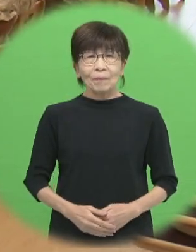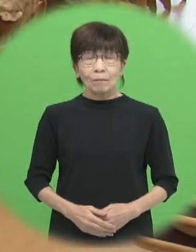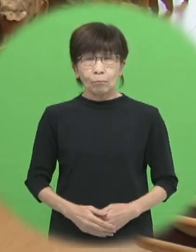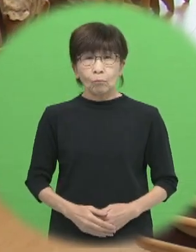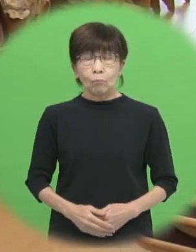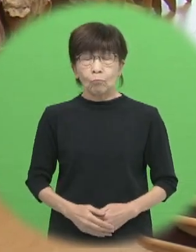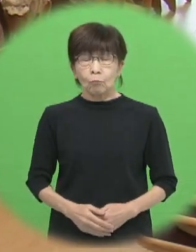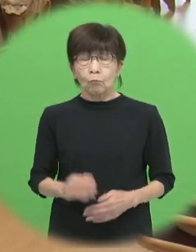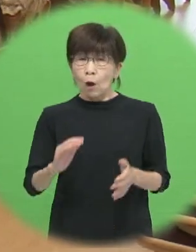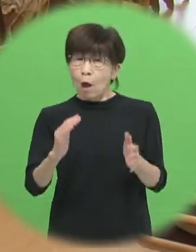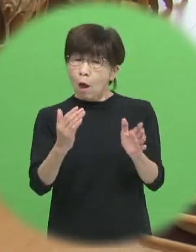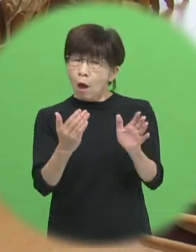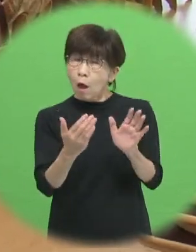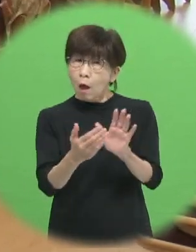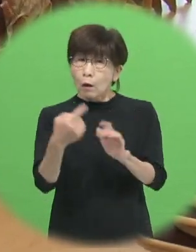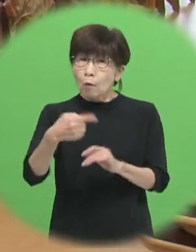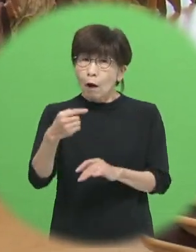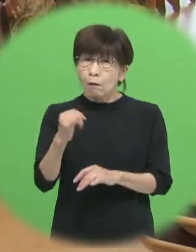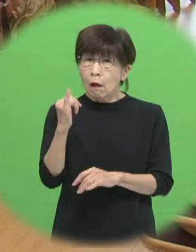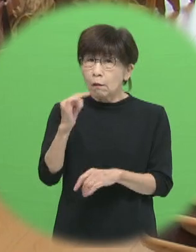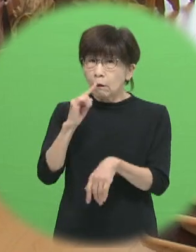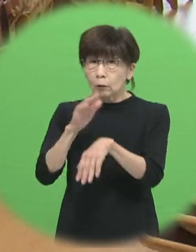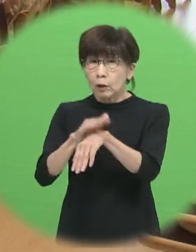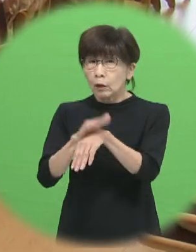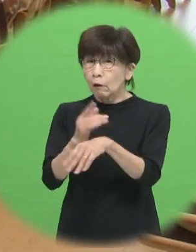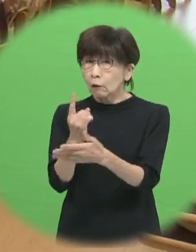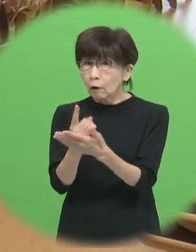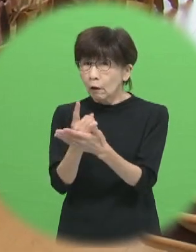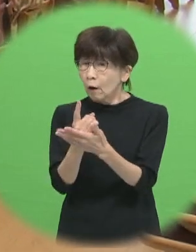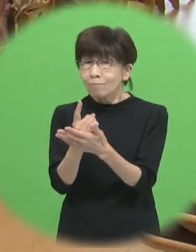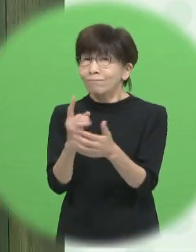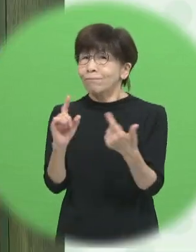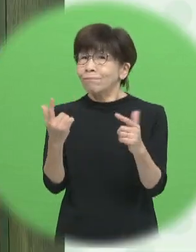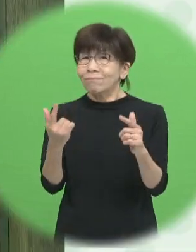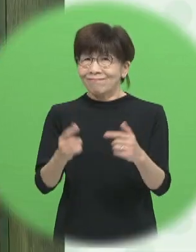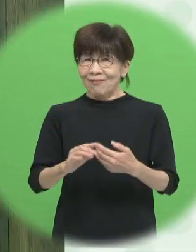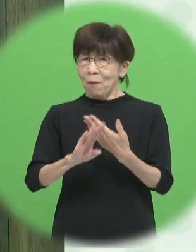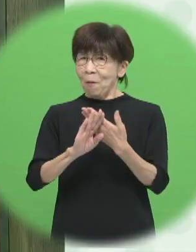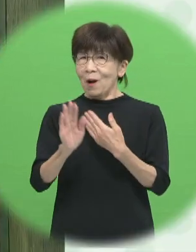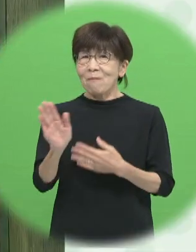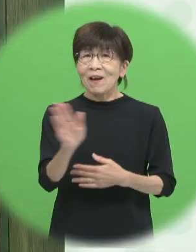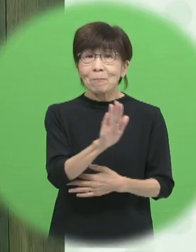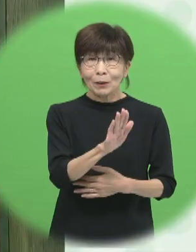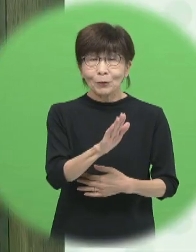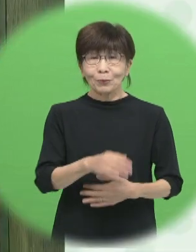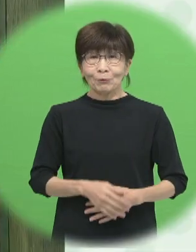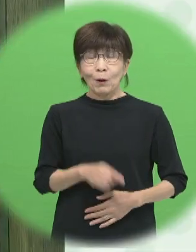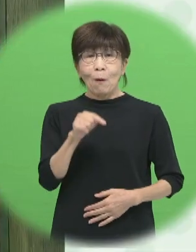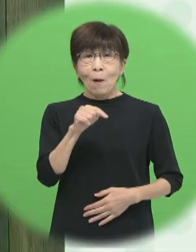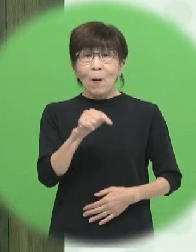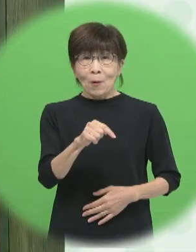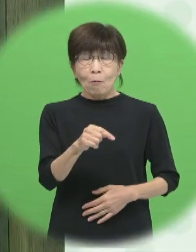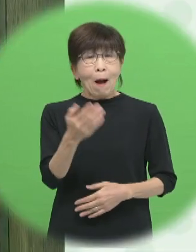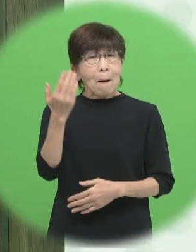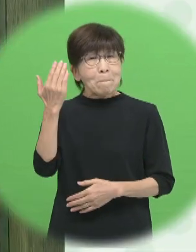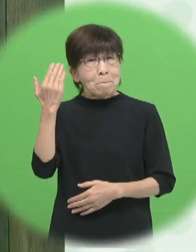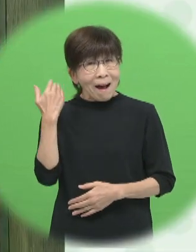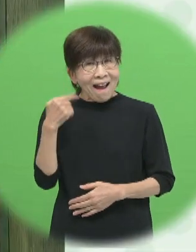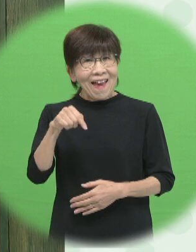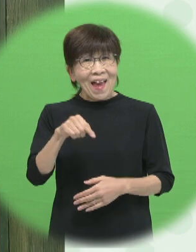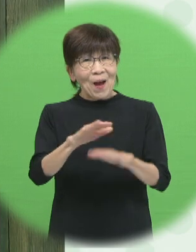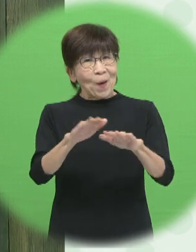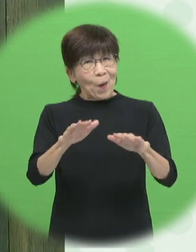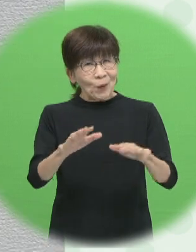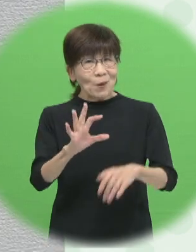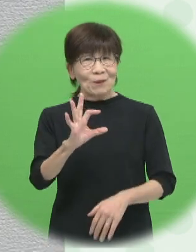変化したのは先生たちの声かけだけではありません。こちらの園では、これまで子ども用